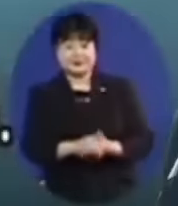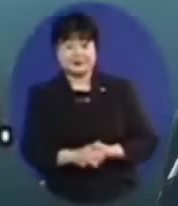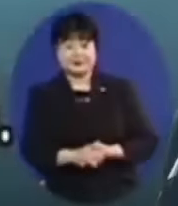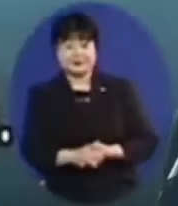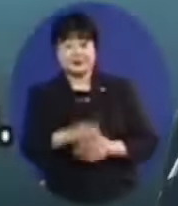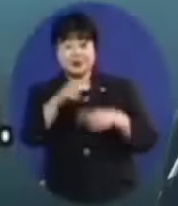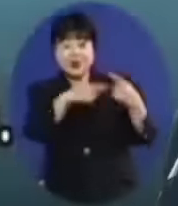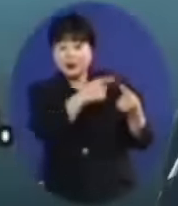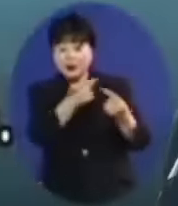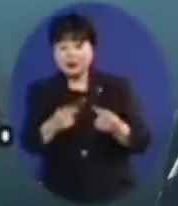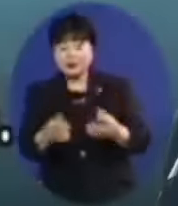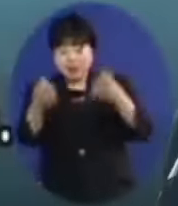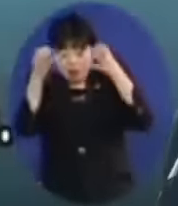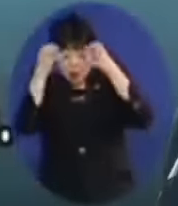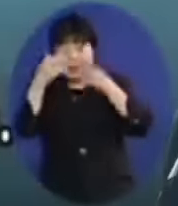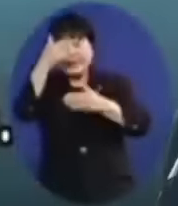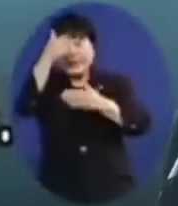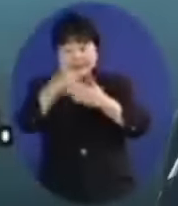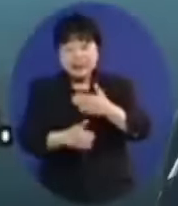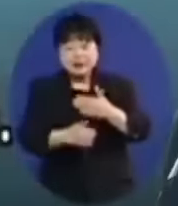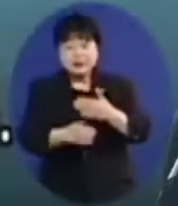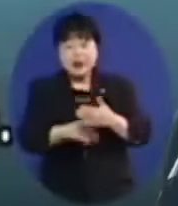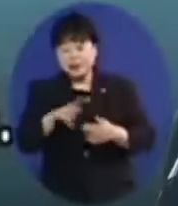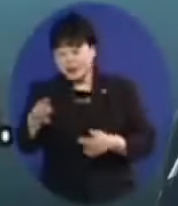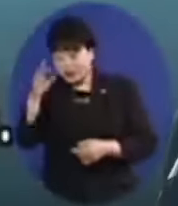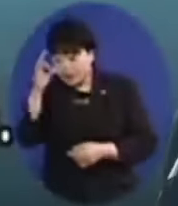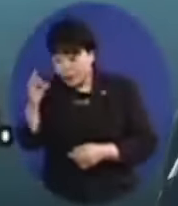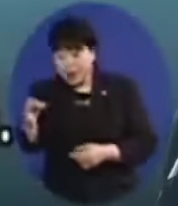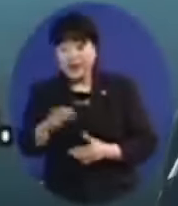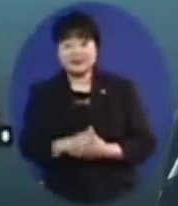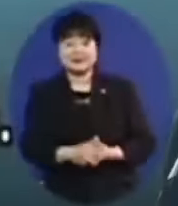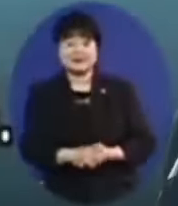한번 따라 말씀했어요. 고난이 남기고 간 뒤를 보라.